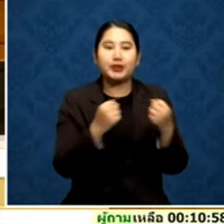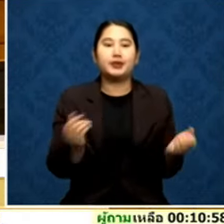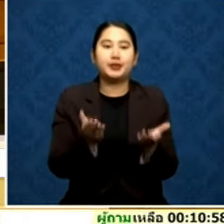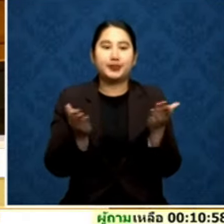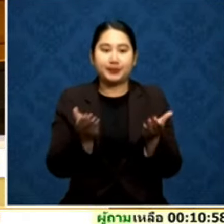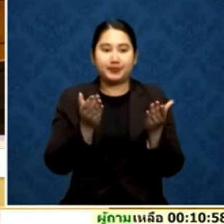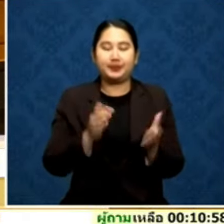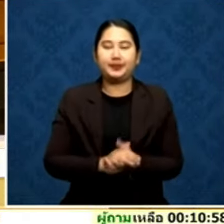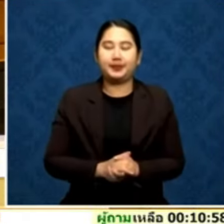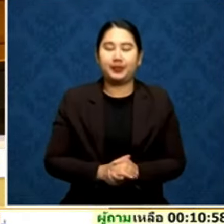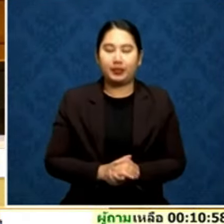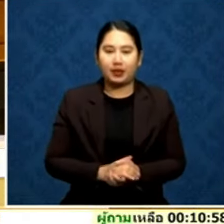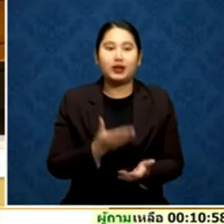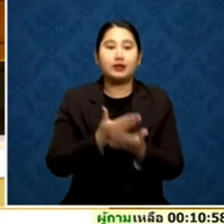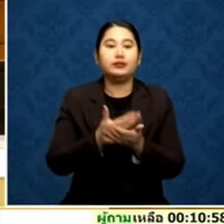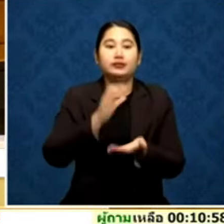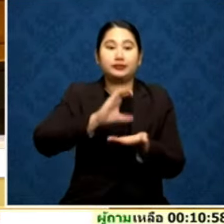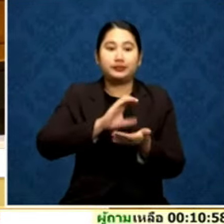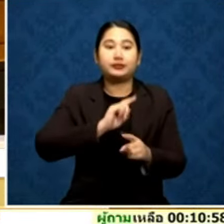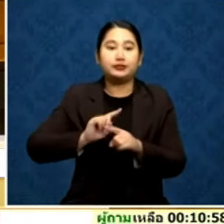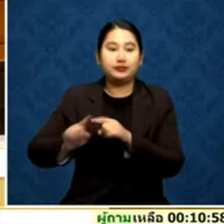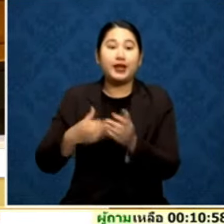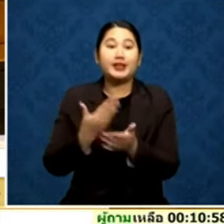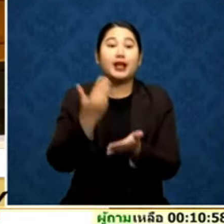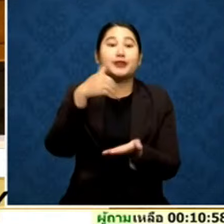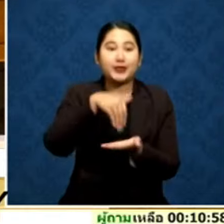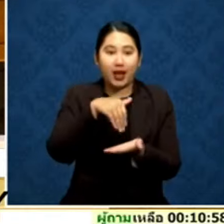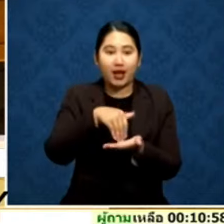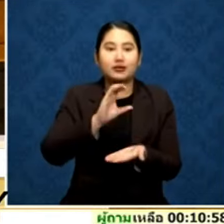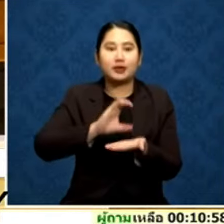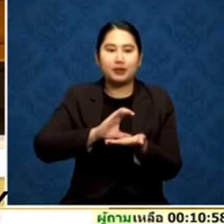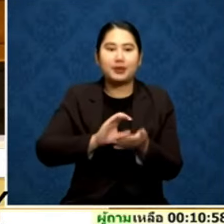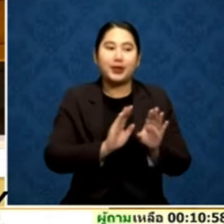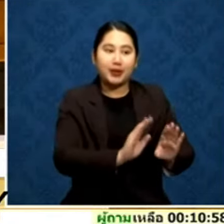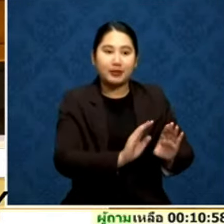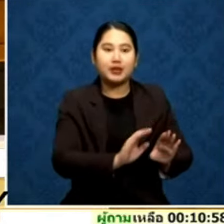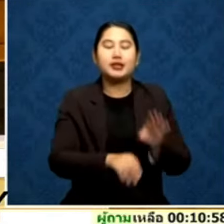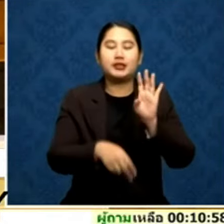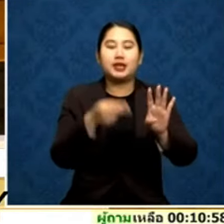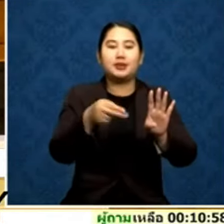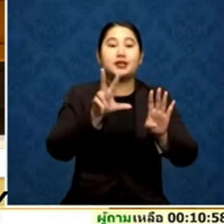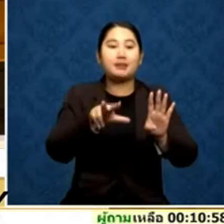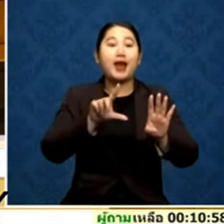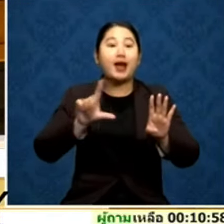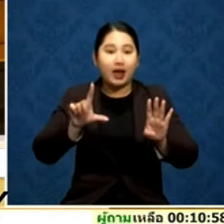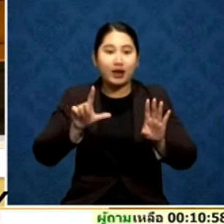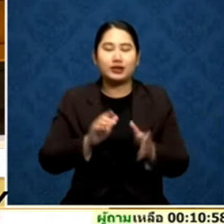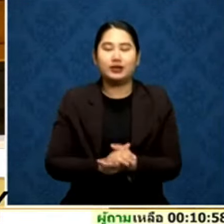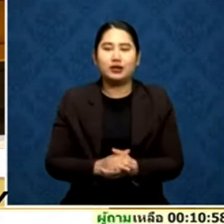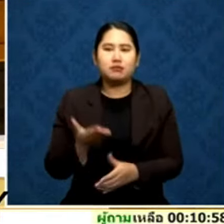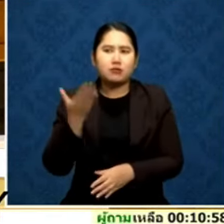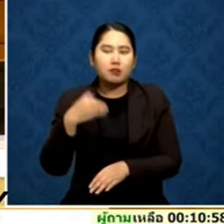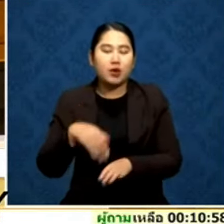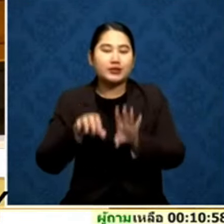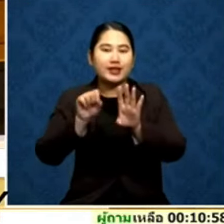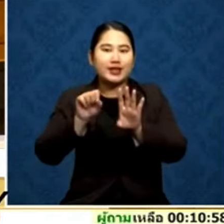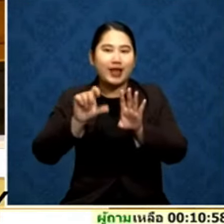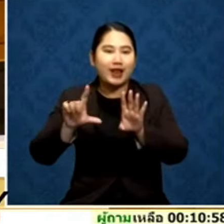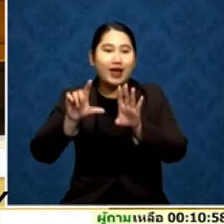าณต่างๆเนี่ยนะครับงบกลางเนี่ยที่มีคิดท่านถามมาเนี่ยนะเรากันไว้ประมาณ 43,000 ล้านนะครับส่วนเรื่องที่บอกว่า 450,000 ลงมาจาก